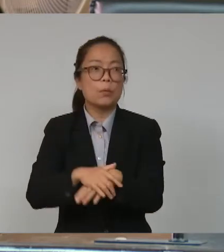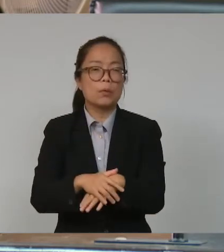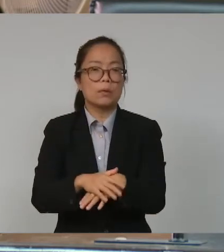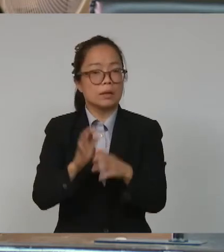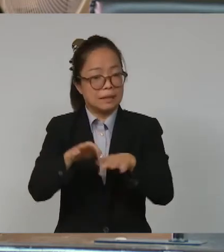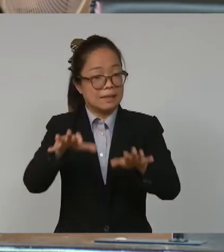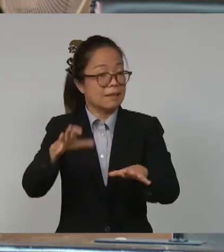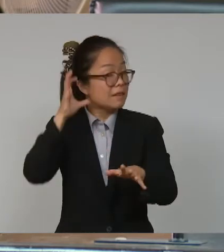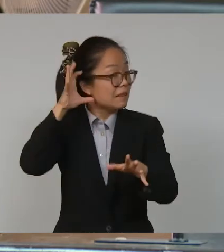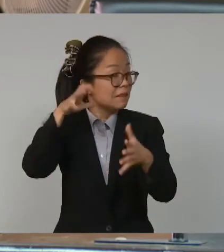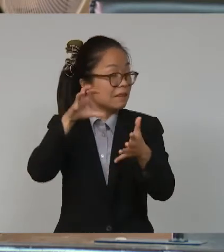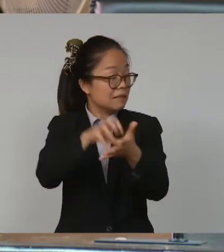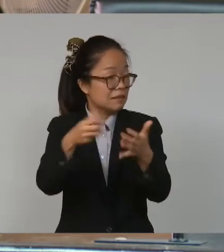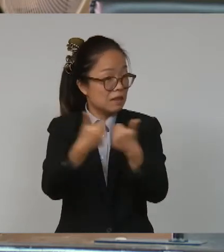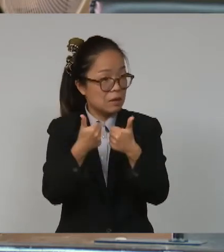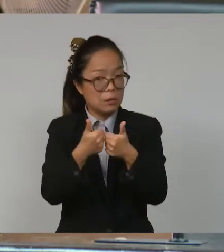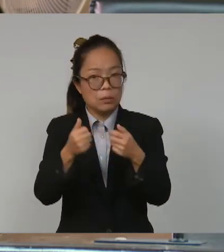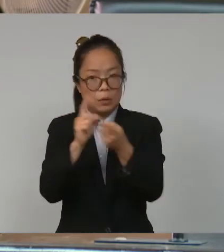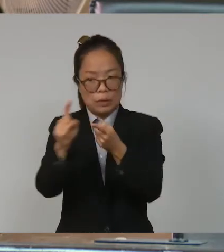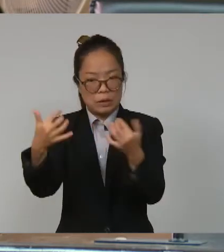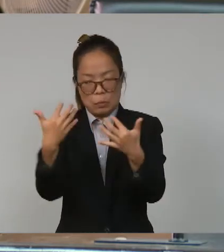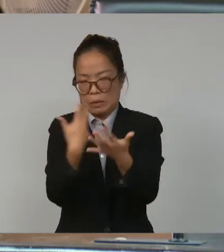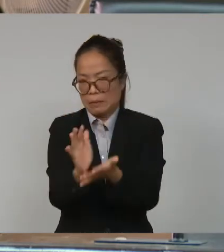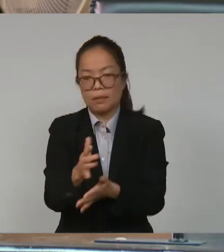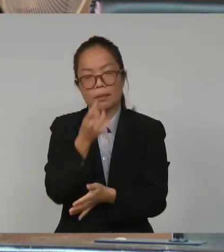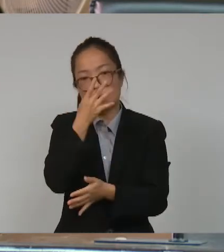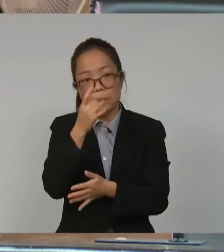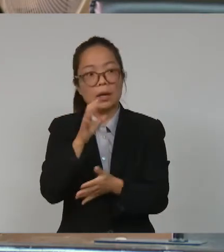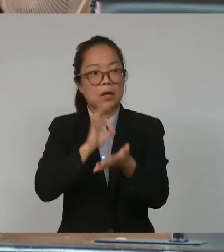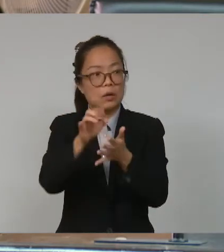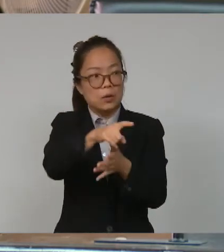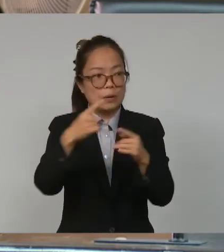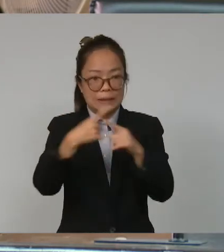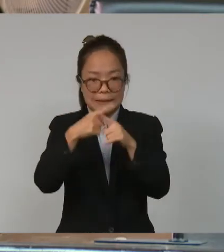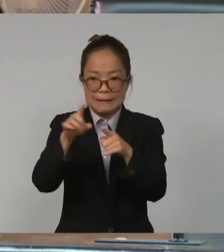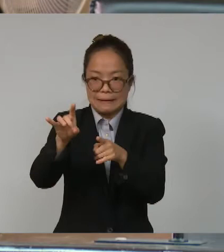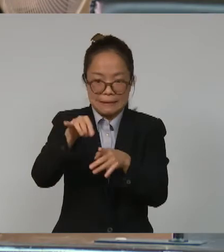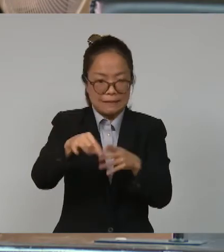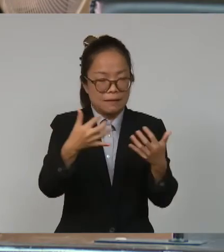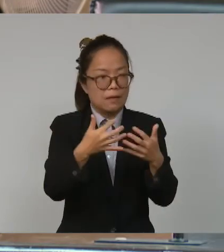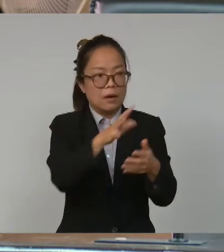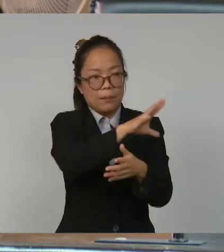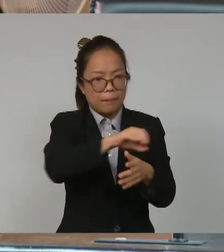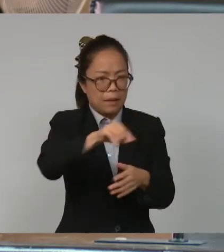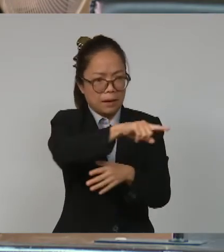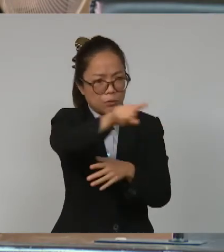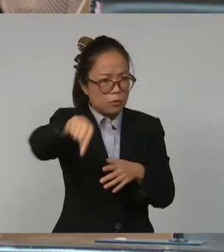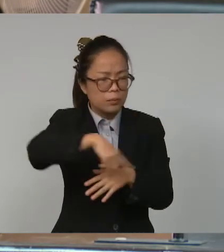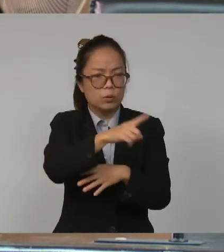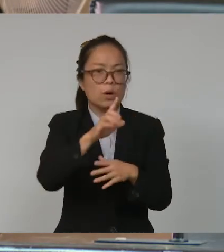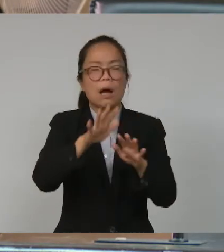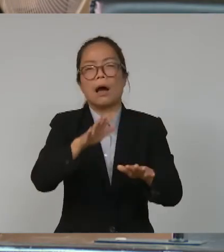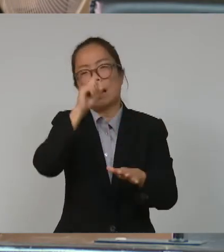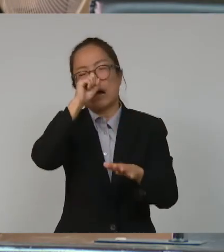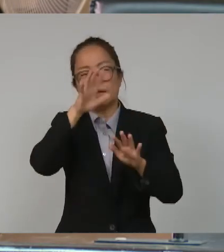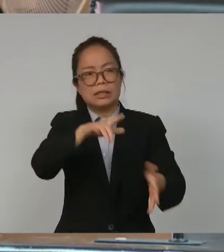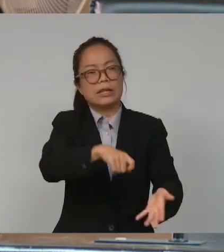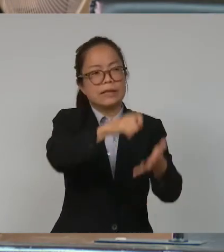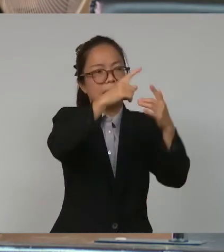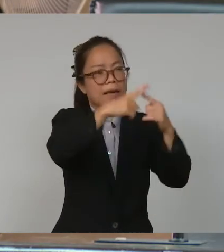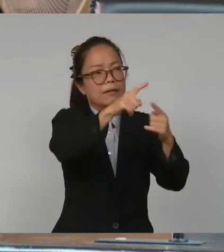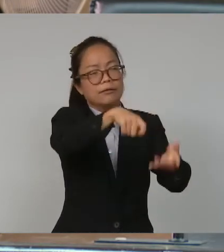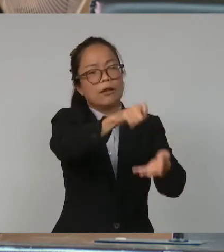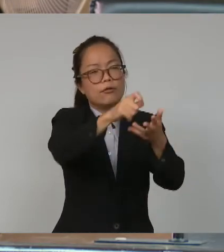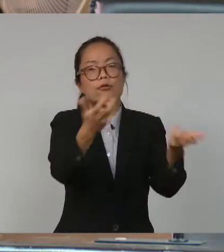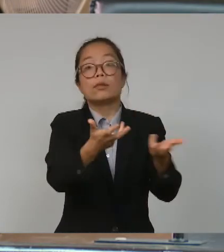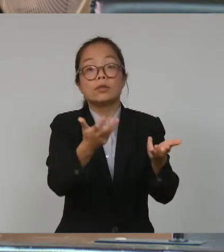天的听证会是没有办法厘清的，更没有办法用这个争点呢来排除说呢，那我们今天的提案人的提案